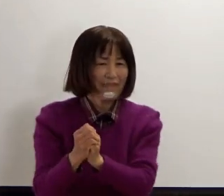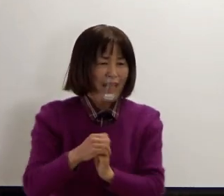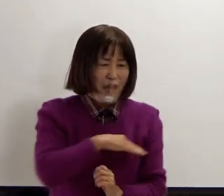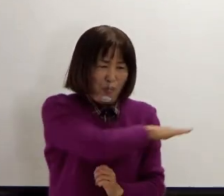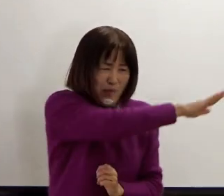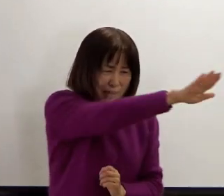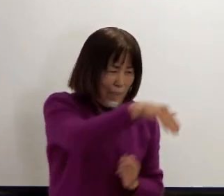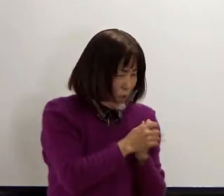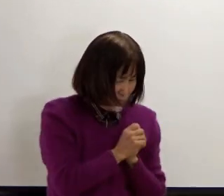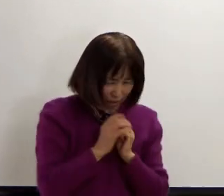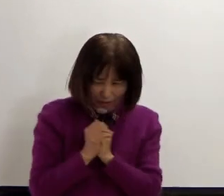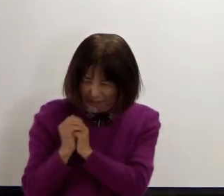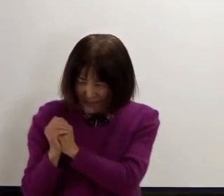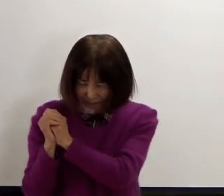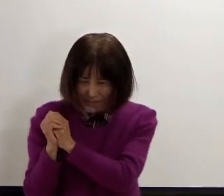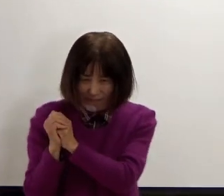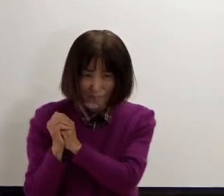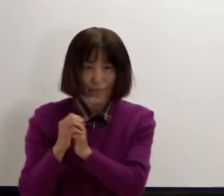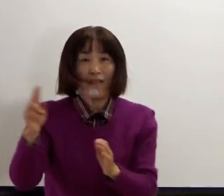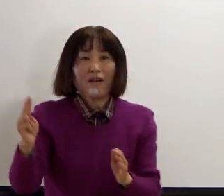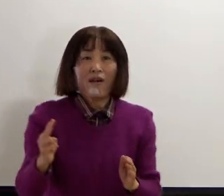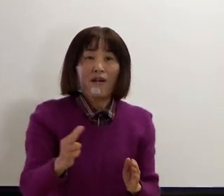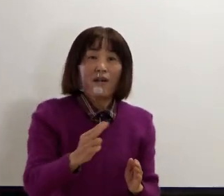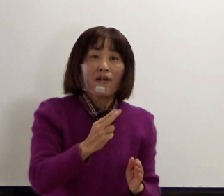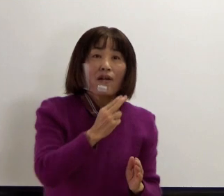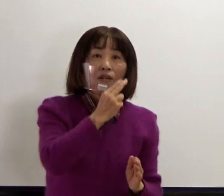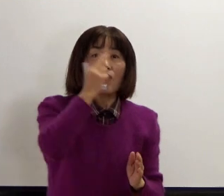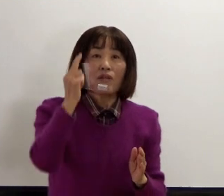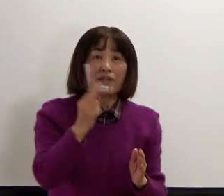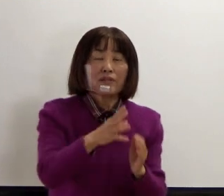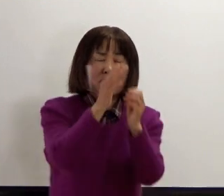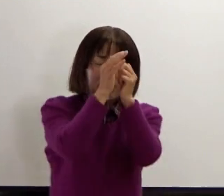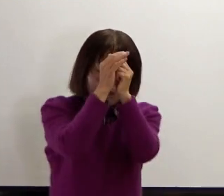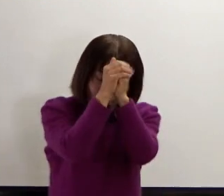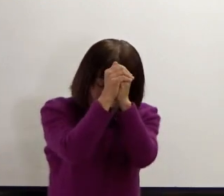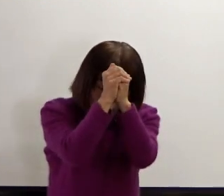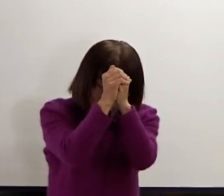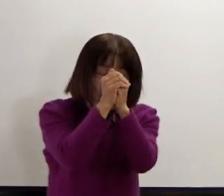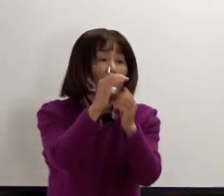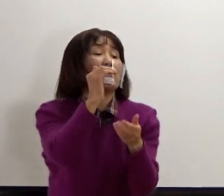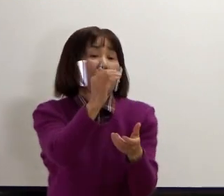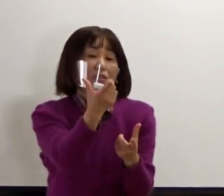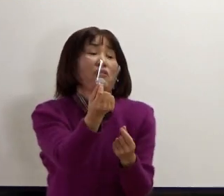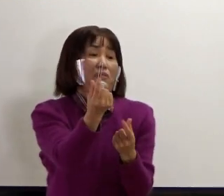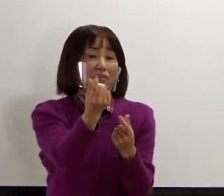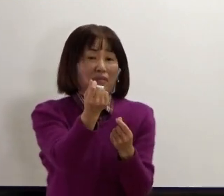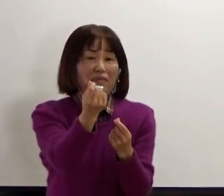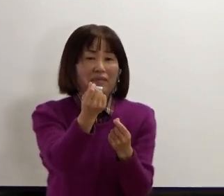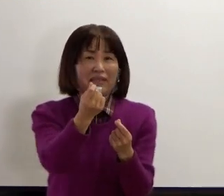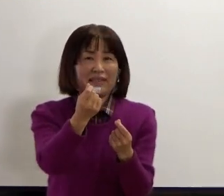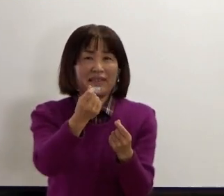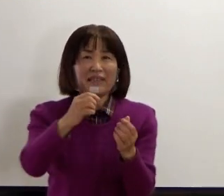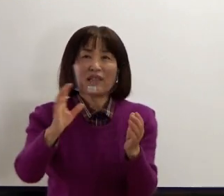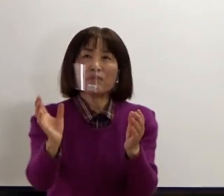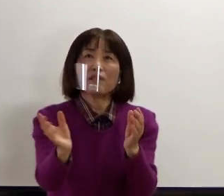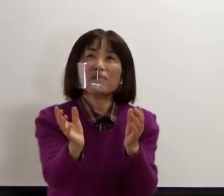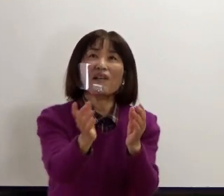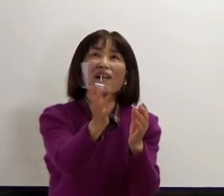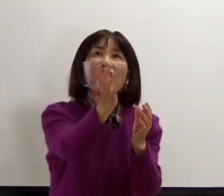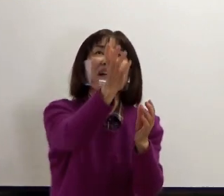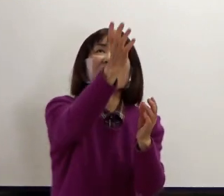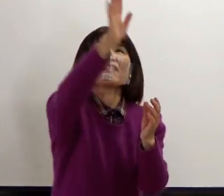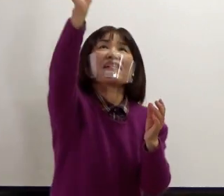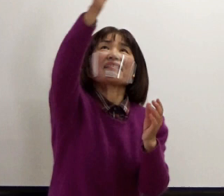香を焚くっていうのはですね、これお祈りの象徴なんです。こう煙がねこう上っていくじゃないですか。ですから